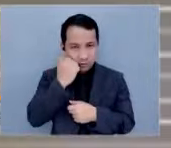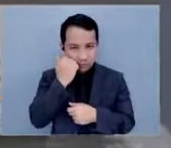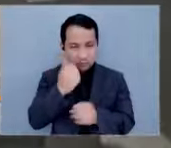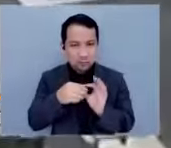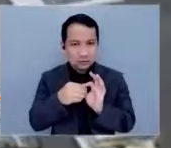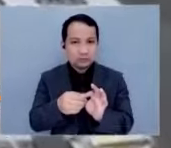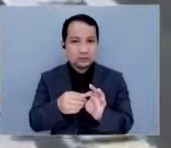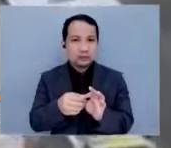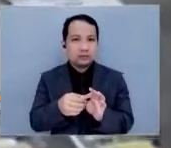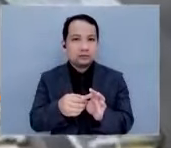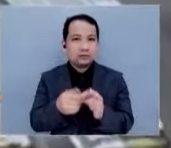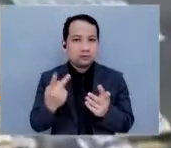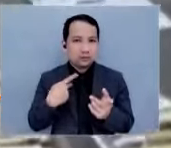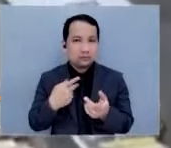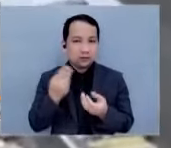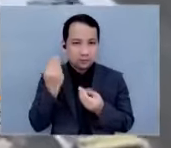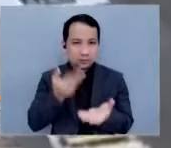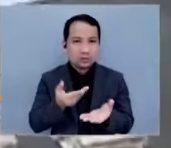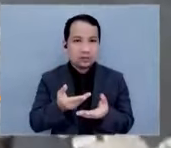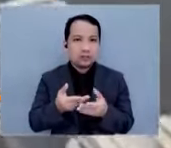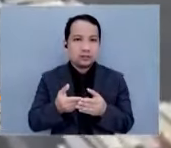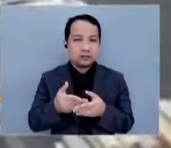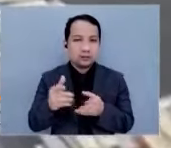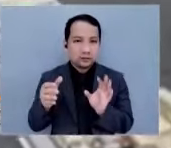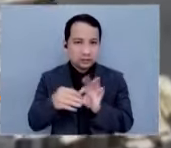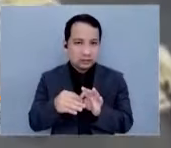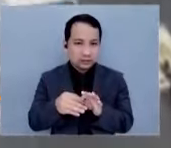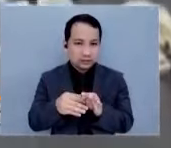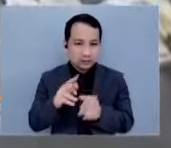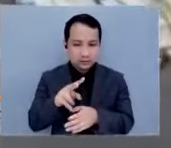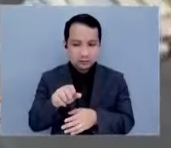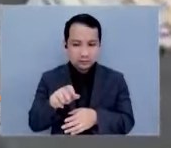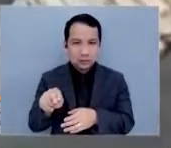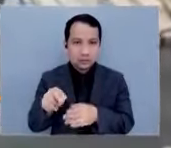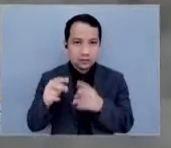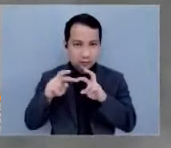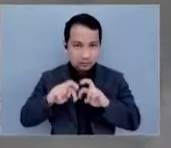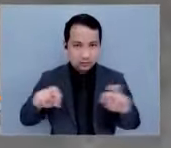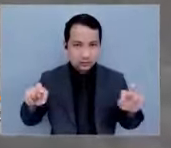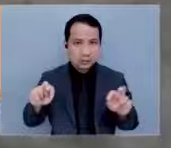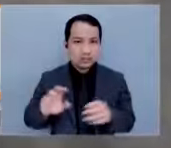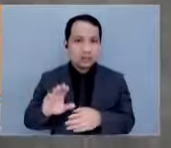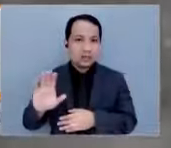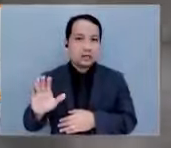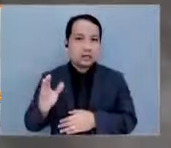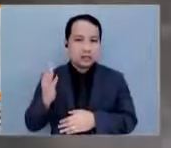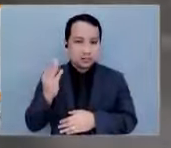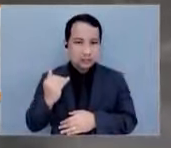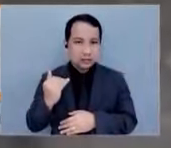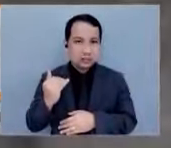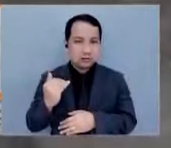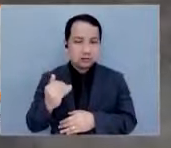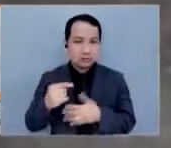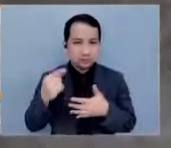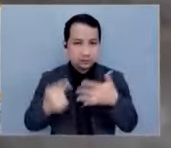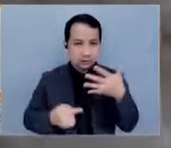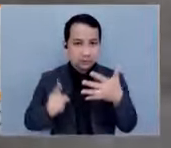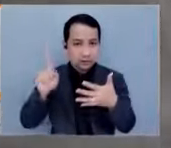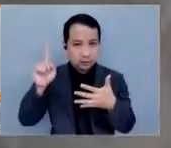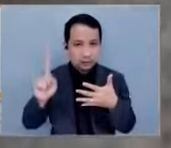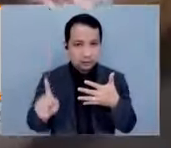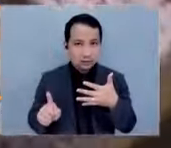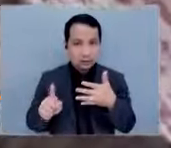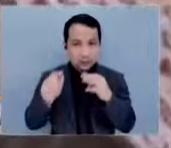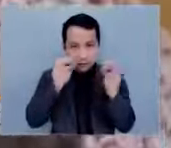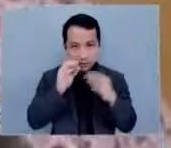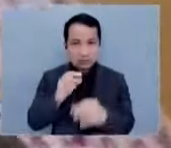dyan. Isang container van pa lang ang naiimbentaryo ng mga otoridad. Kabilang sa mga nasabat ang high-grade marijuana na